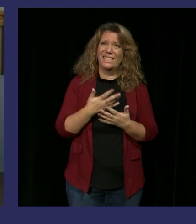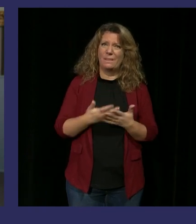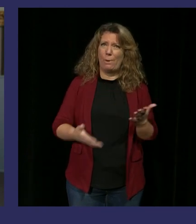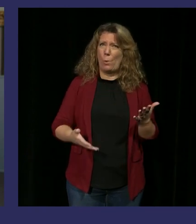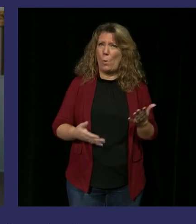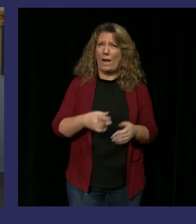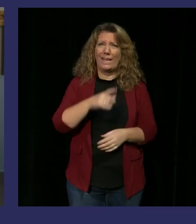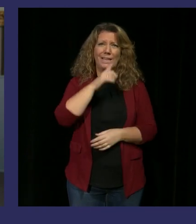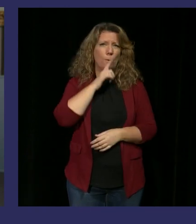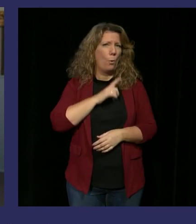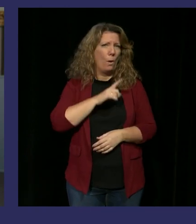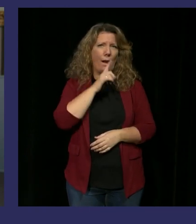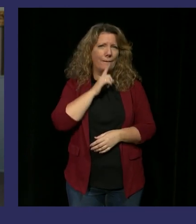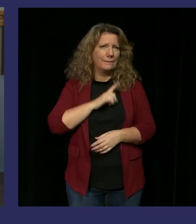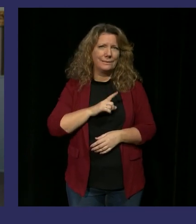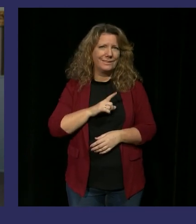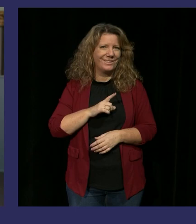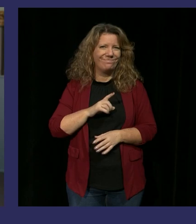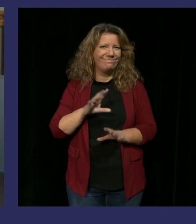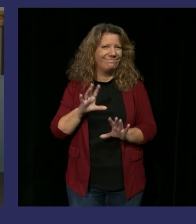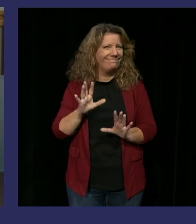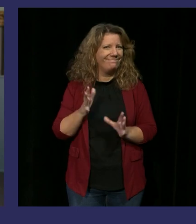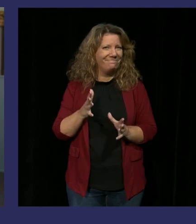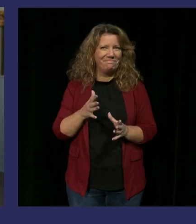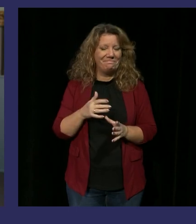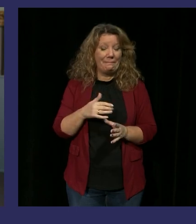språktoleransen ikke nødvendigvis er økende.